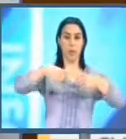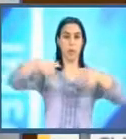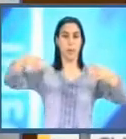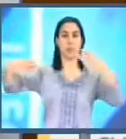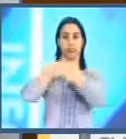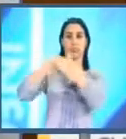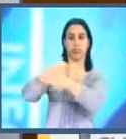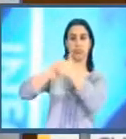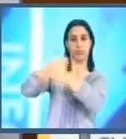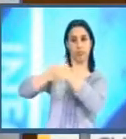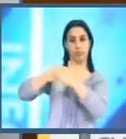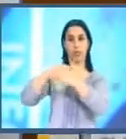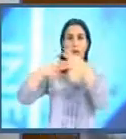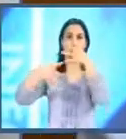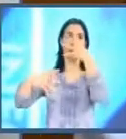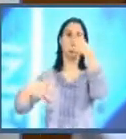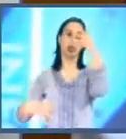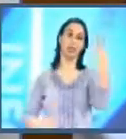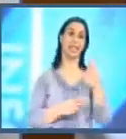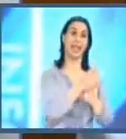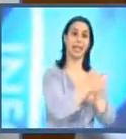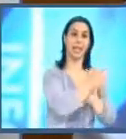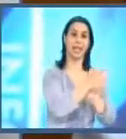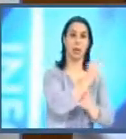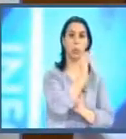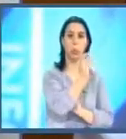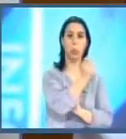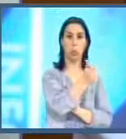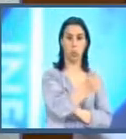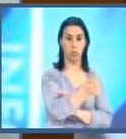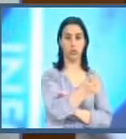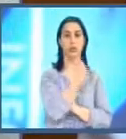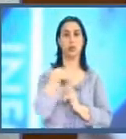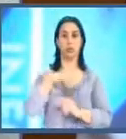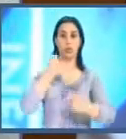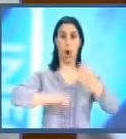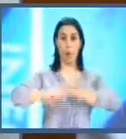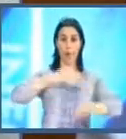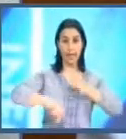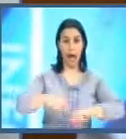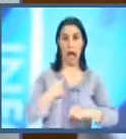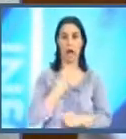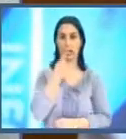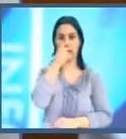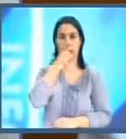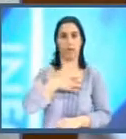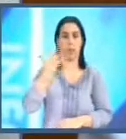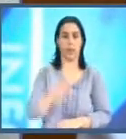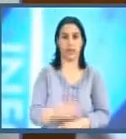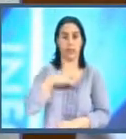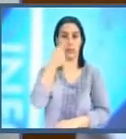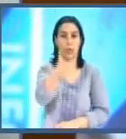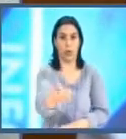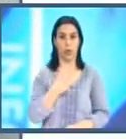entren més pacients a la llista d'espera que no pas els que en surten, els que tenim capacitat d'operar. Per tant, se'ns haguessin acumulat encara